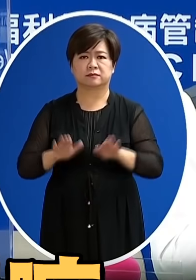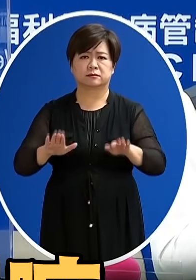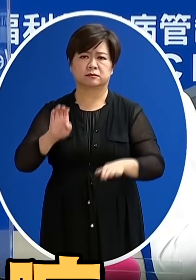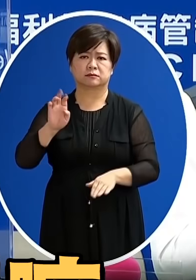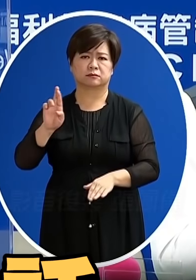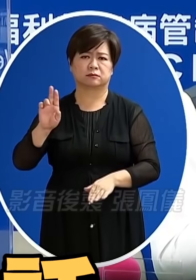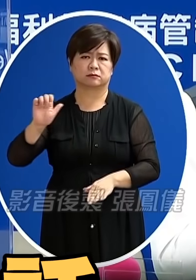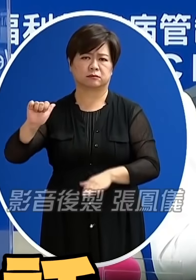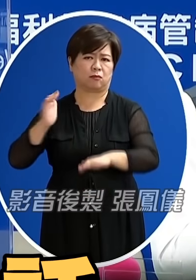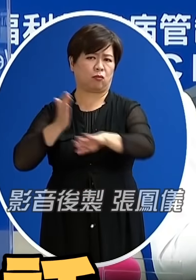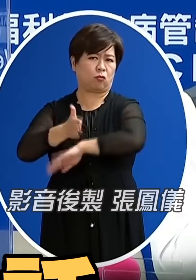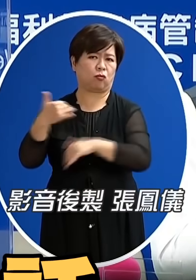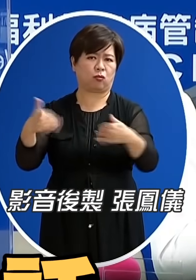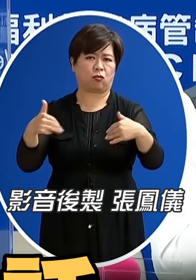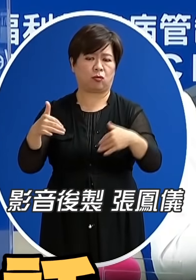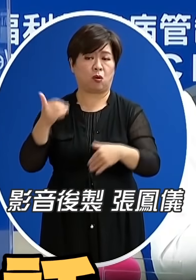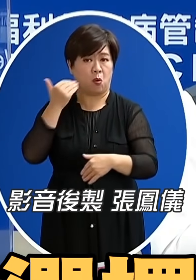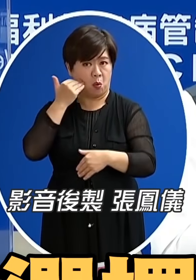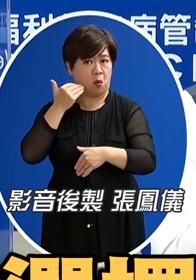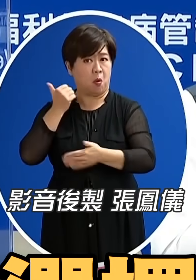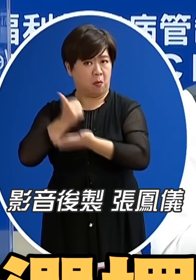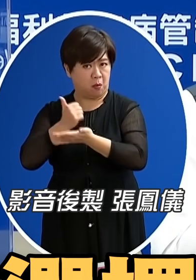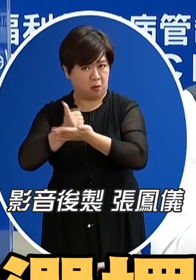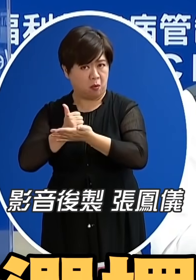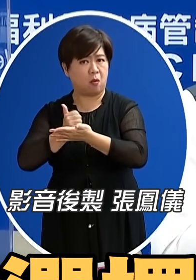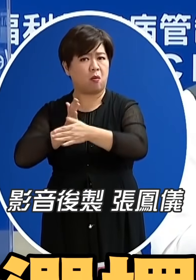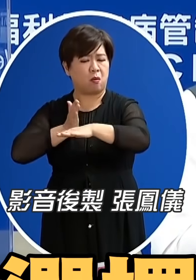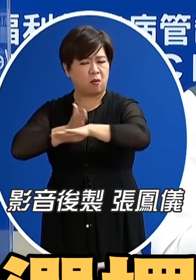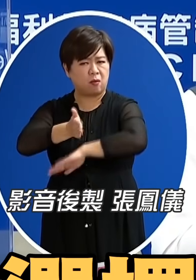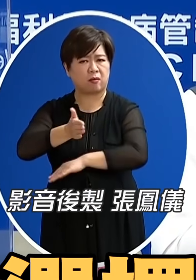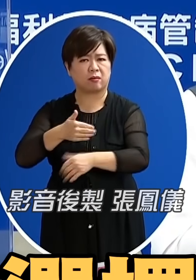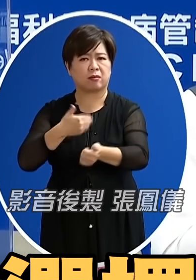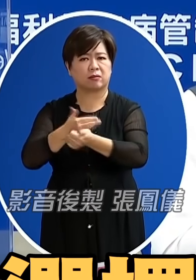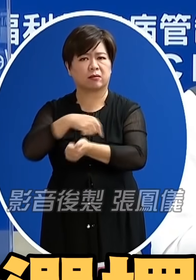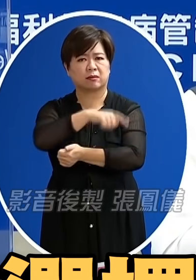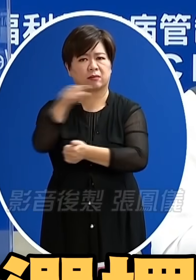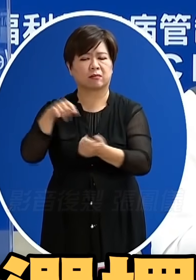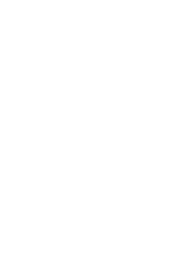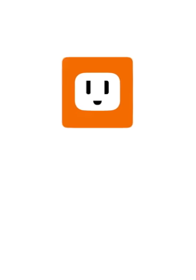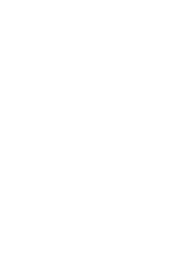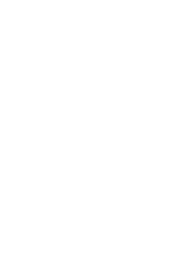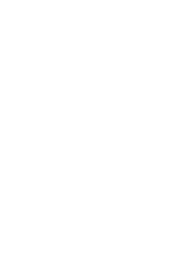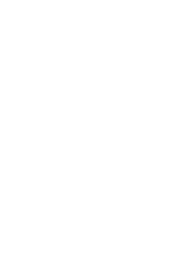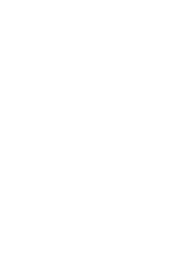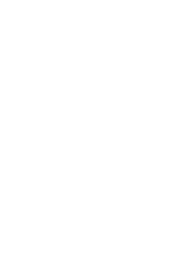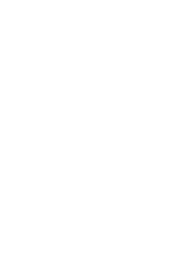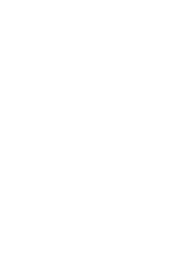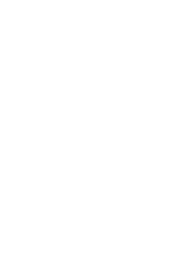通过嘛，那如果有通过的话，那当然也会让大家来做选择。